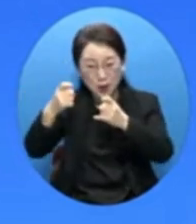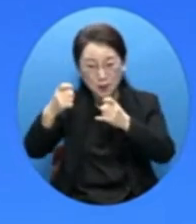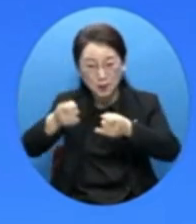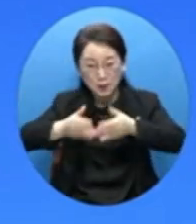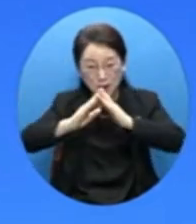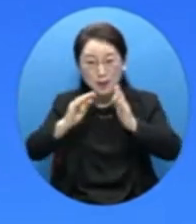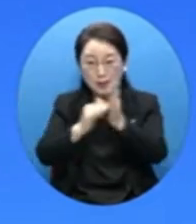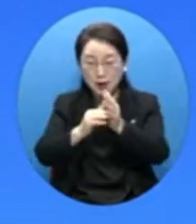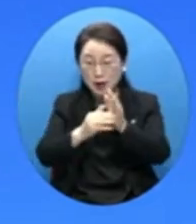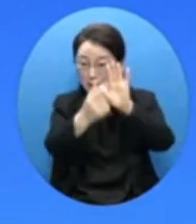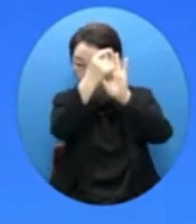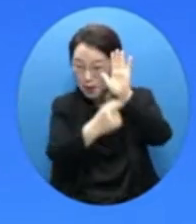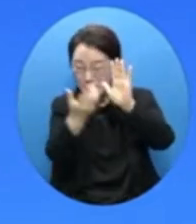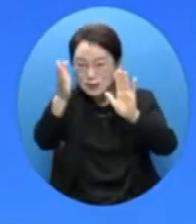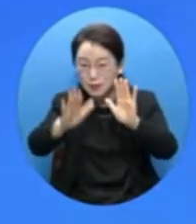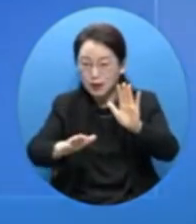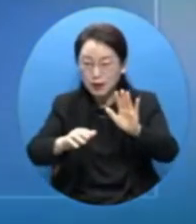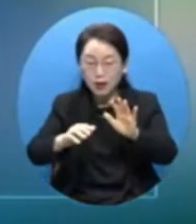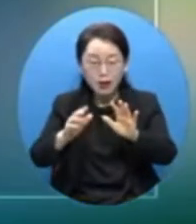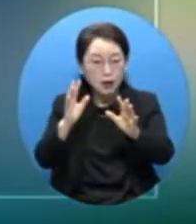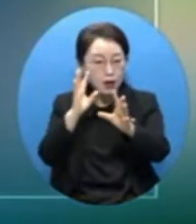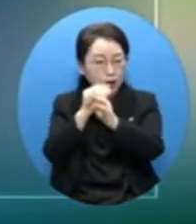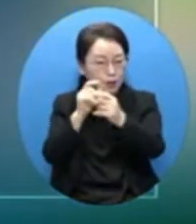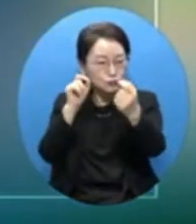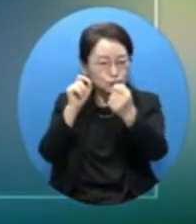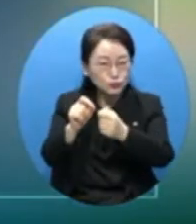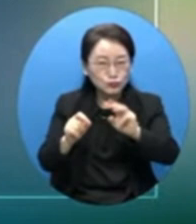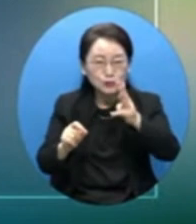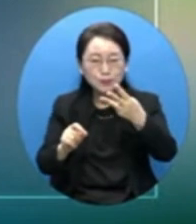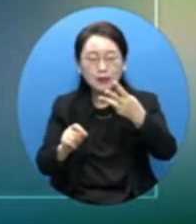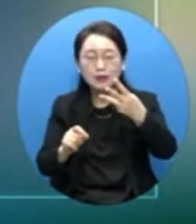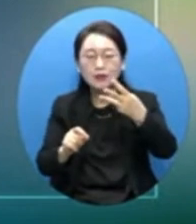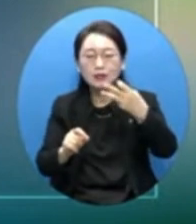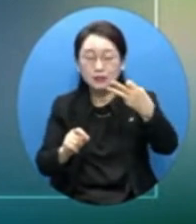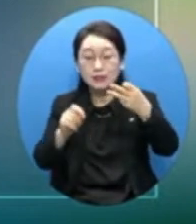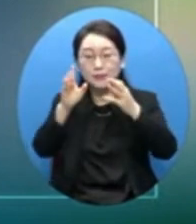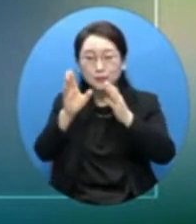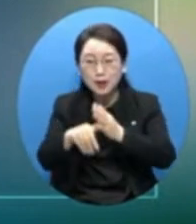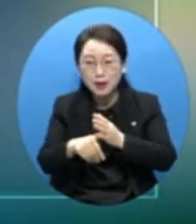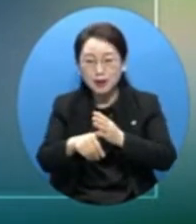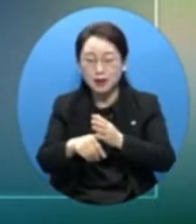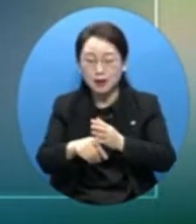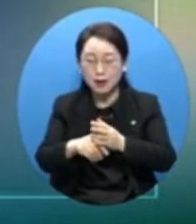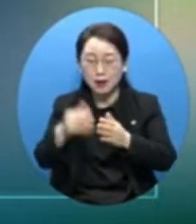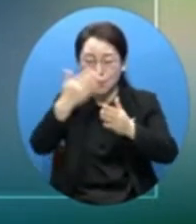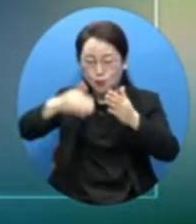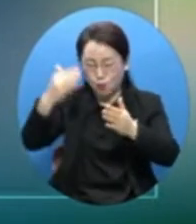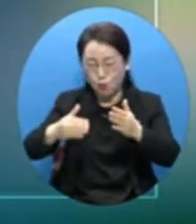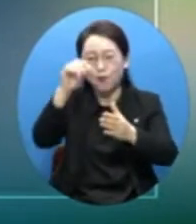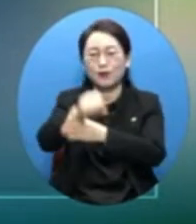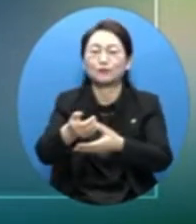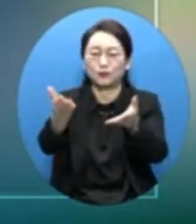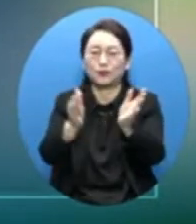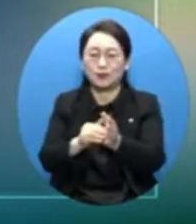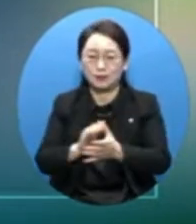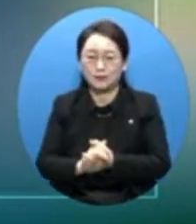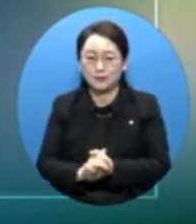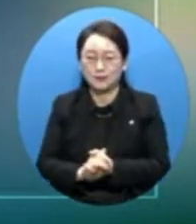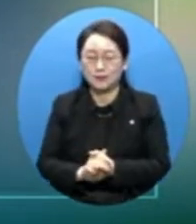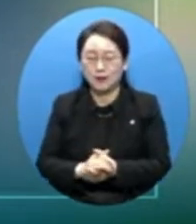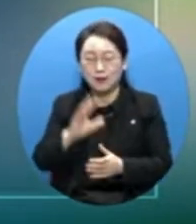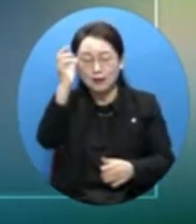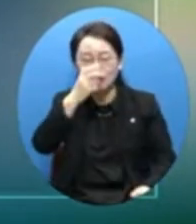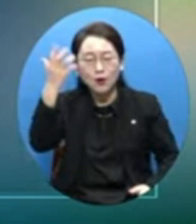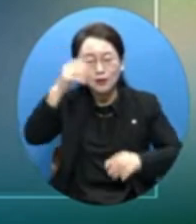않아서 313년 콘스탄틴 황제 때 기독교가 국교로 공인되게 되었습니다. 할렐루야! 이게 바로 성령 역사인